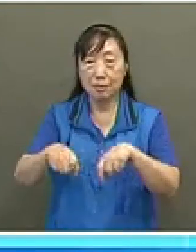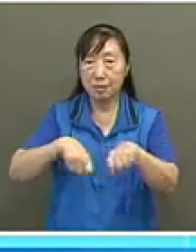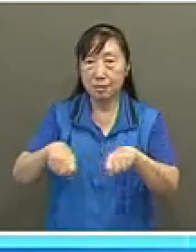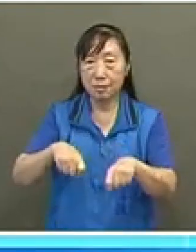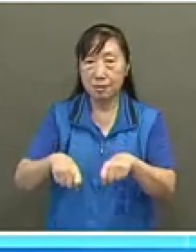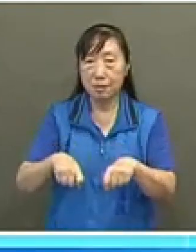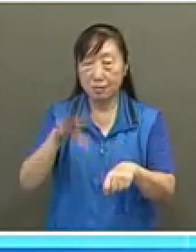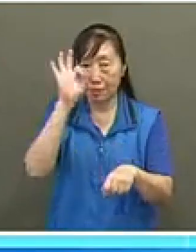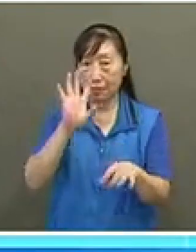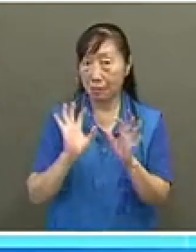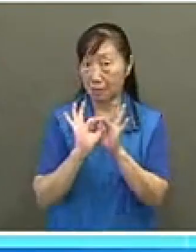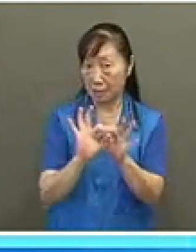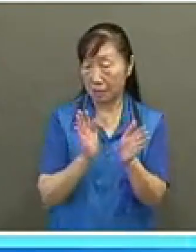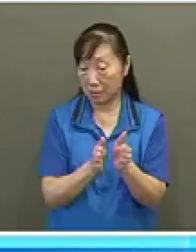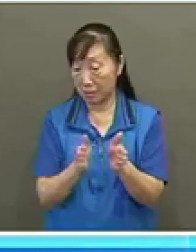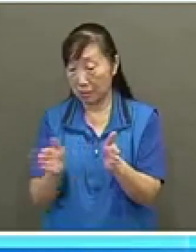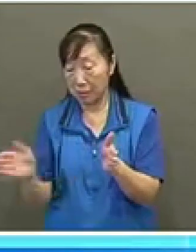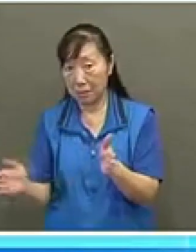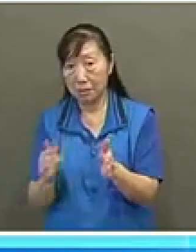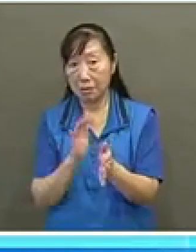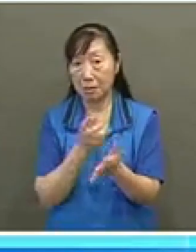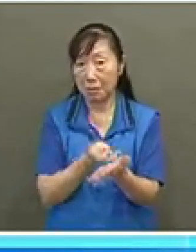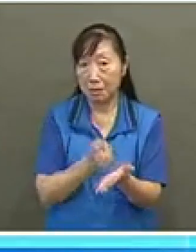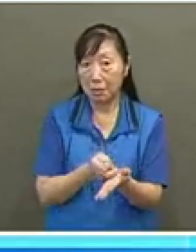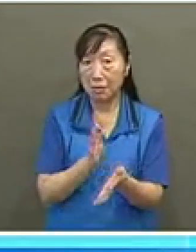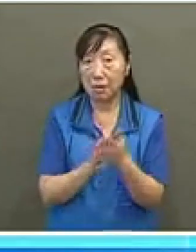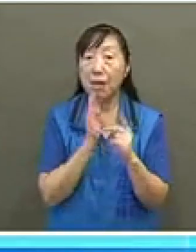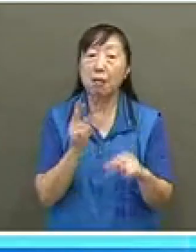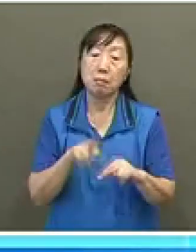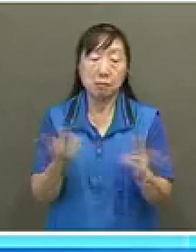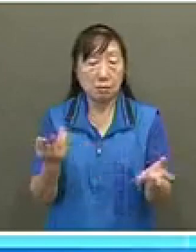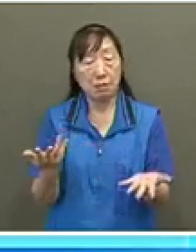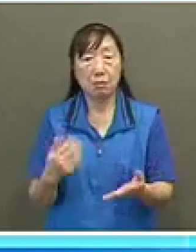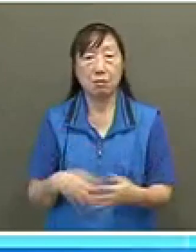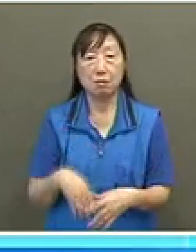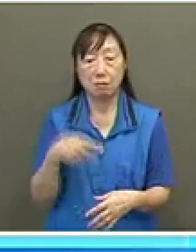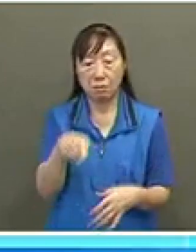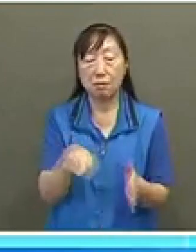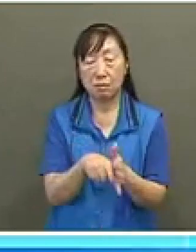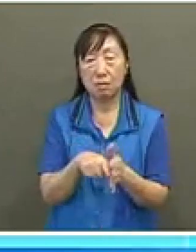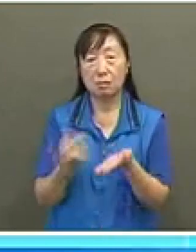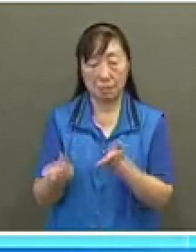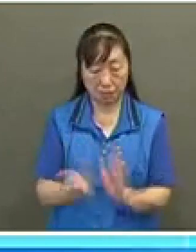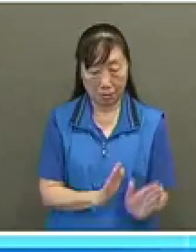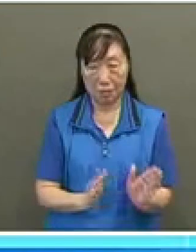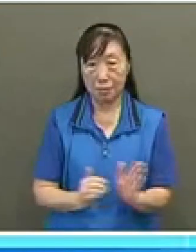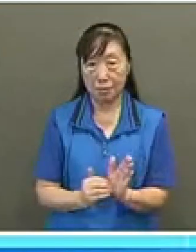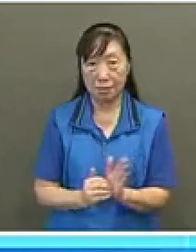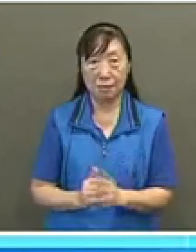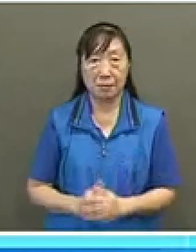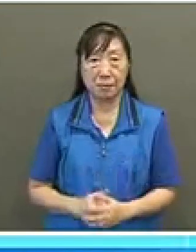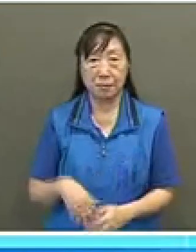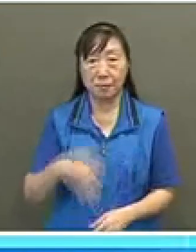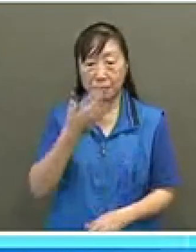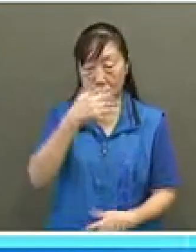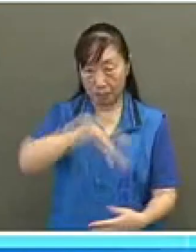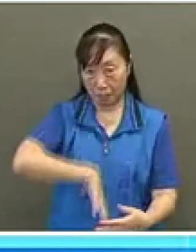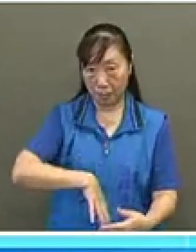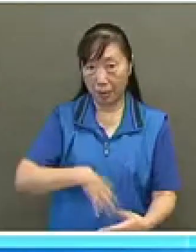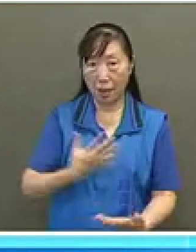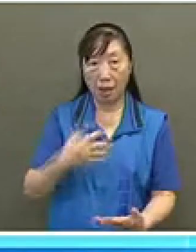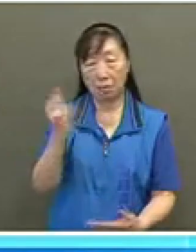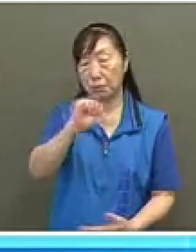不要再继续这个管制或是开放，我们随时做好准备，让餐厅内用这